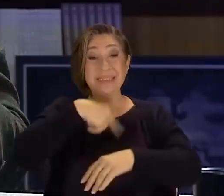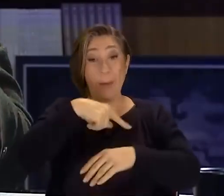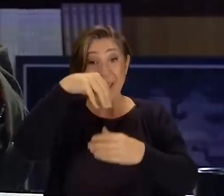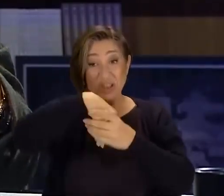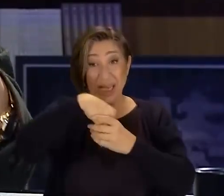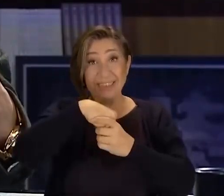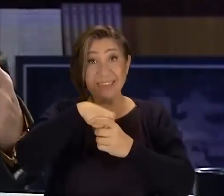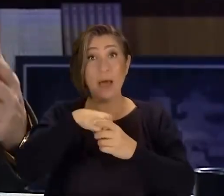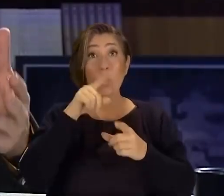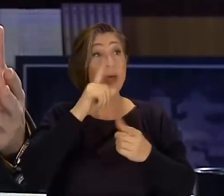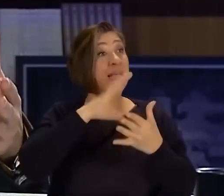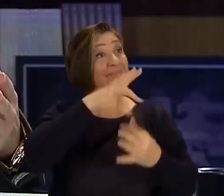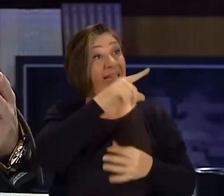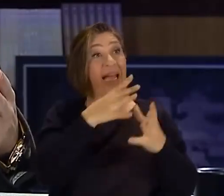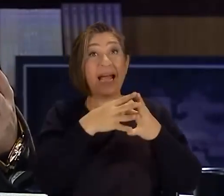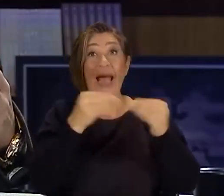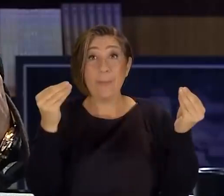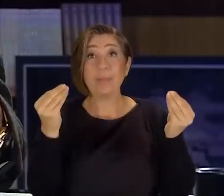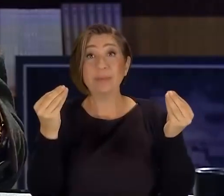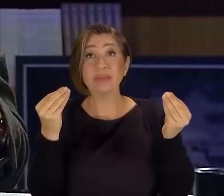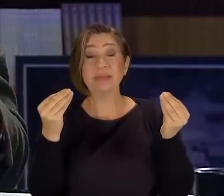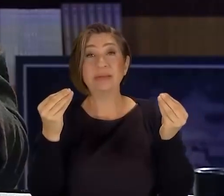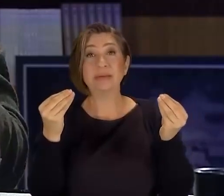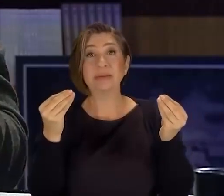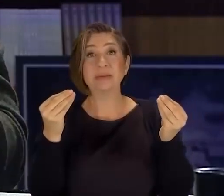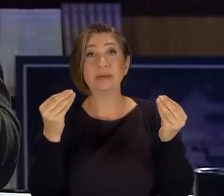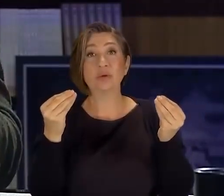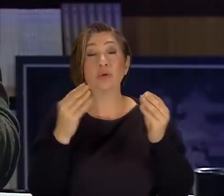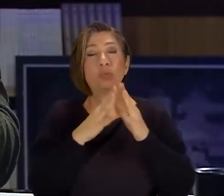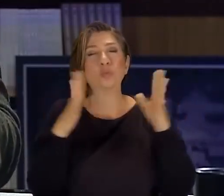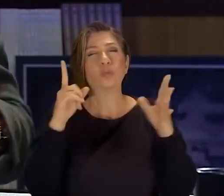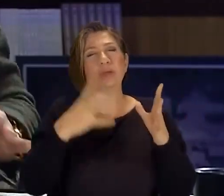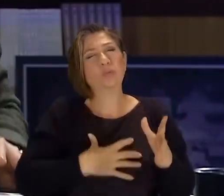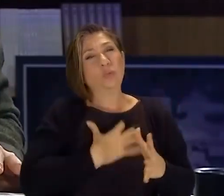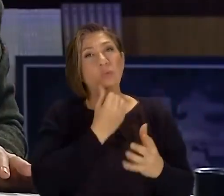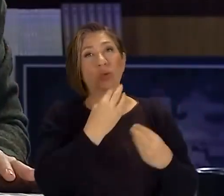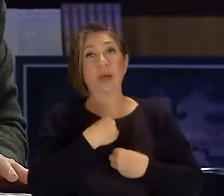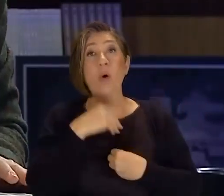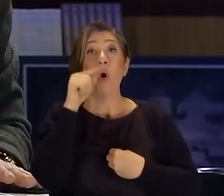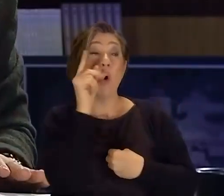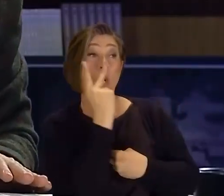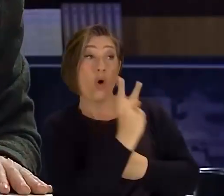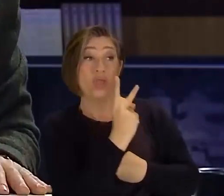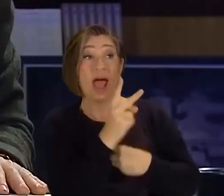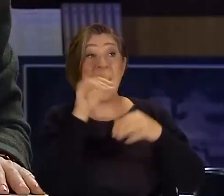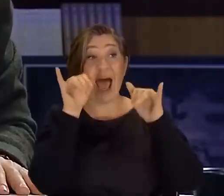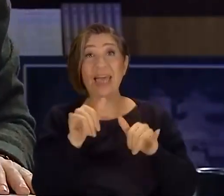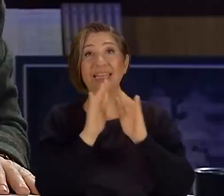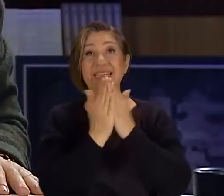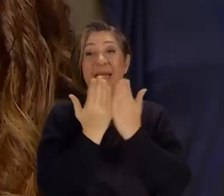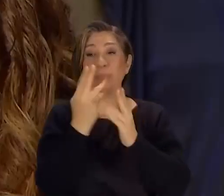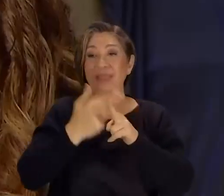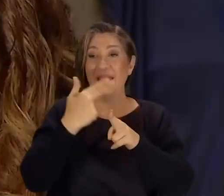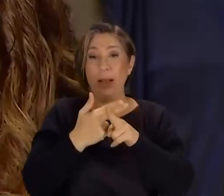içerisinde bu insanları kaybetmemiz büyük bir üzüntü veriyor bana çünkü onları aynı